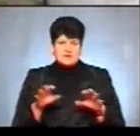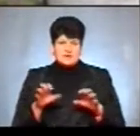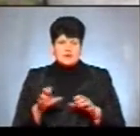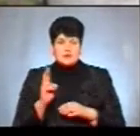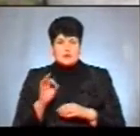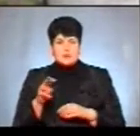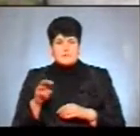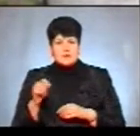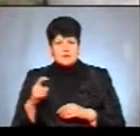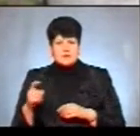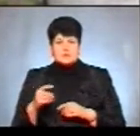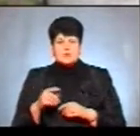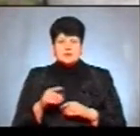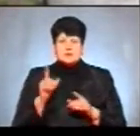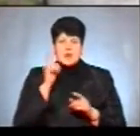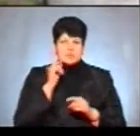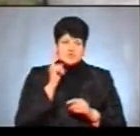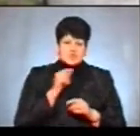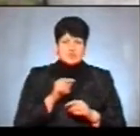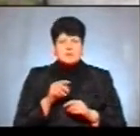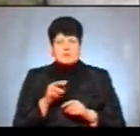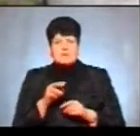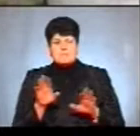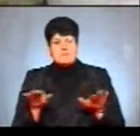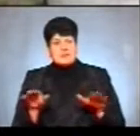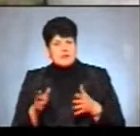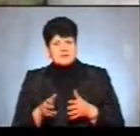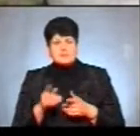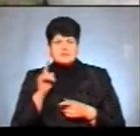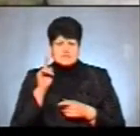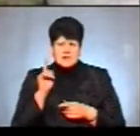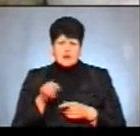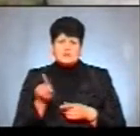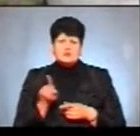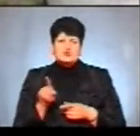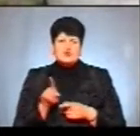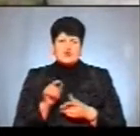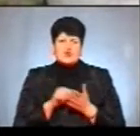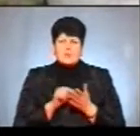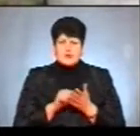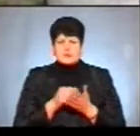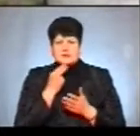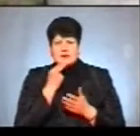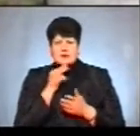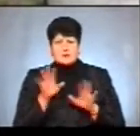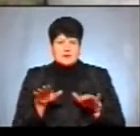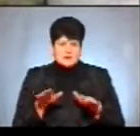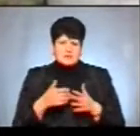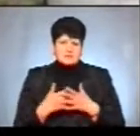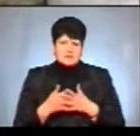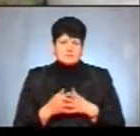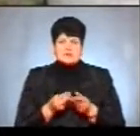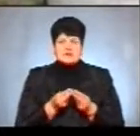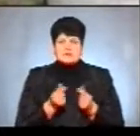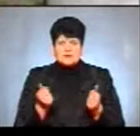комах, для бджіл, для метеликів. Ми всі знаємо, що комахами харчуються птахи. Якщо, от такий приклад,